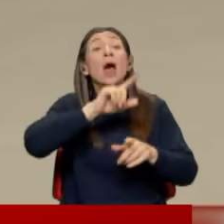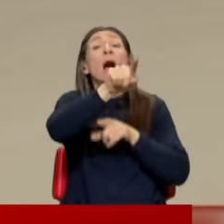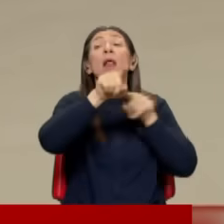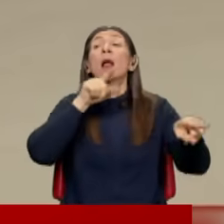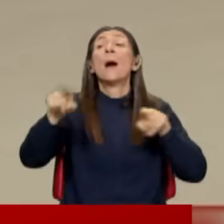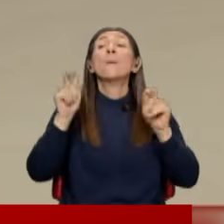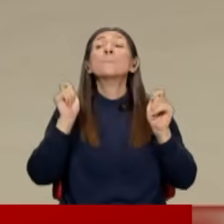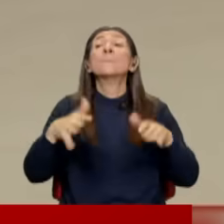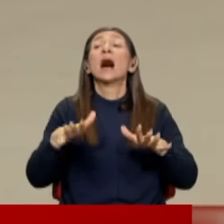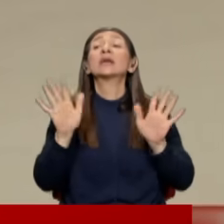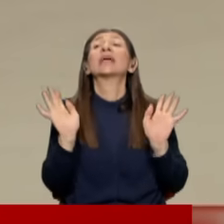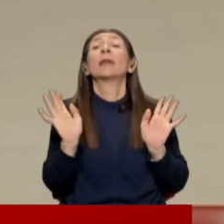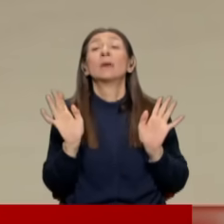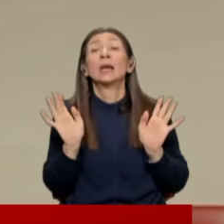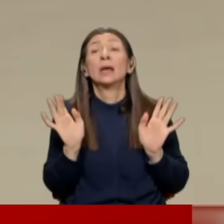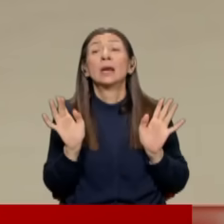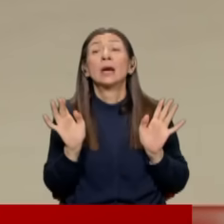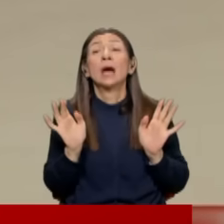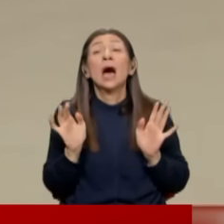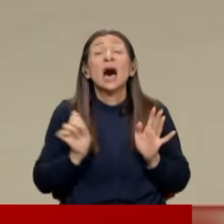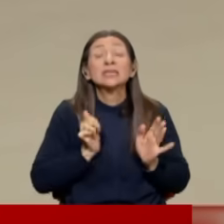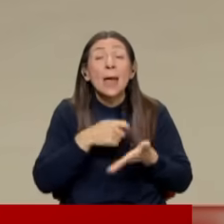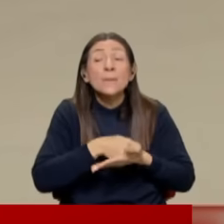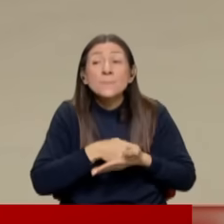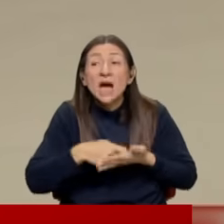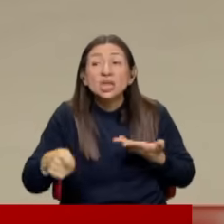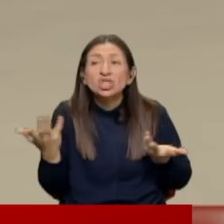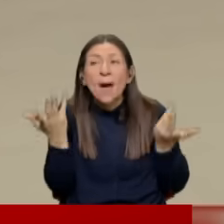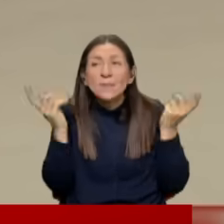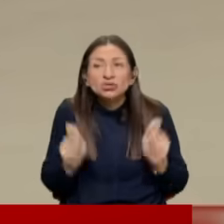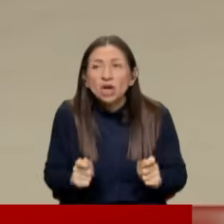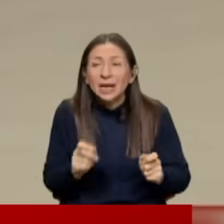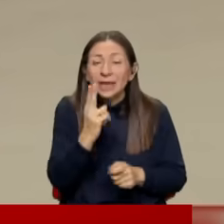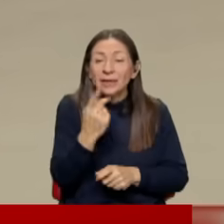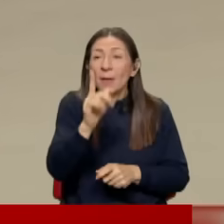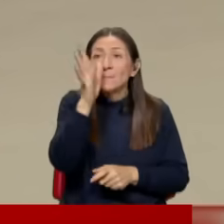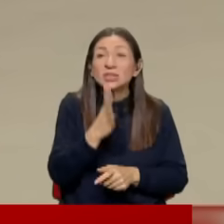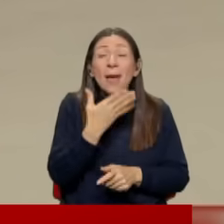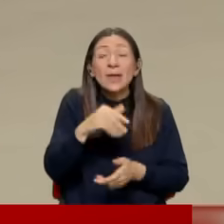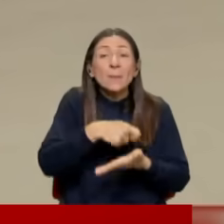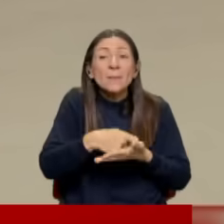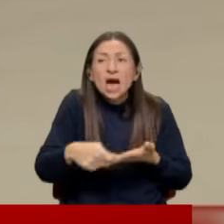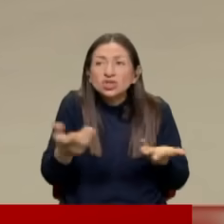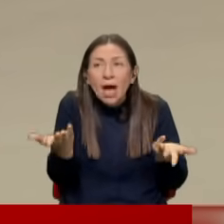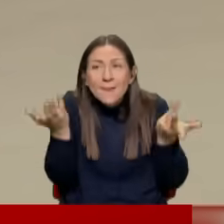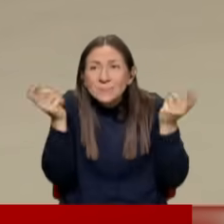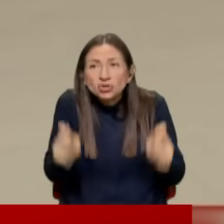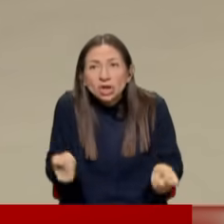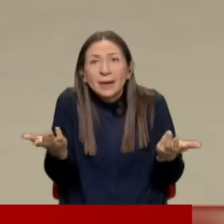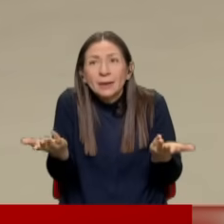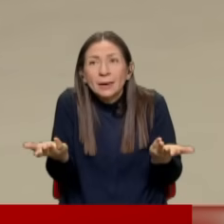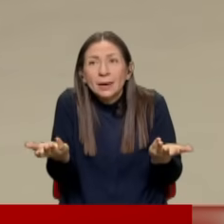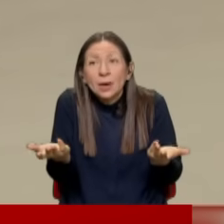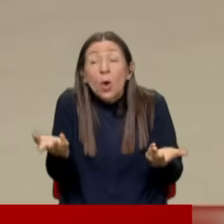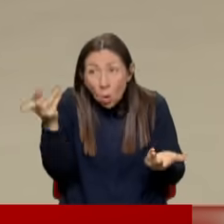yanı pahalılıktan kavrulmuyor mu? Asgari ücretli ne yapacak? 7500 lira alan emekli ne